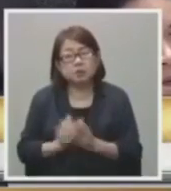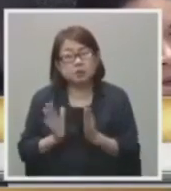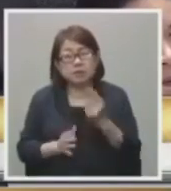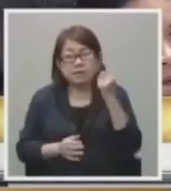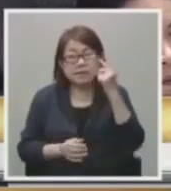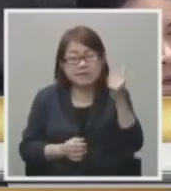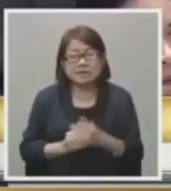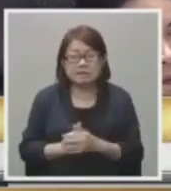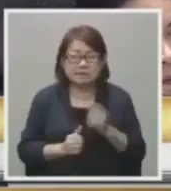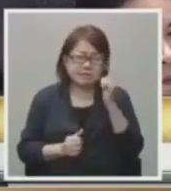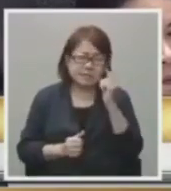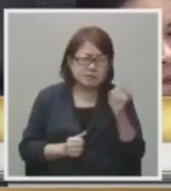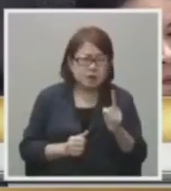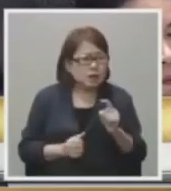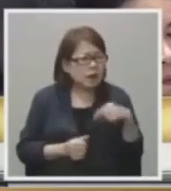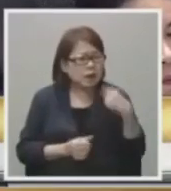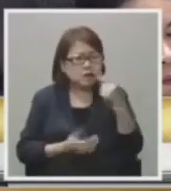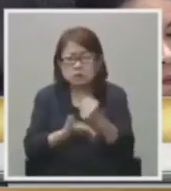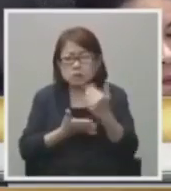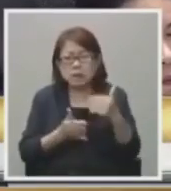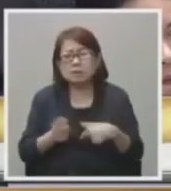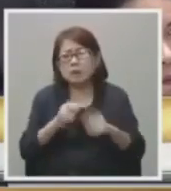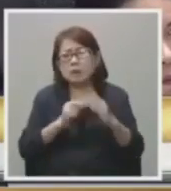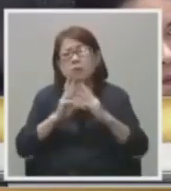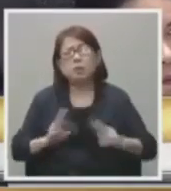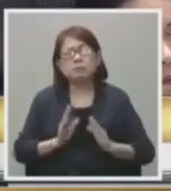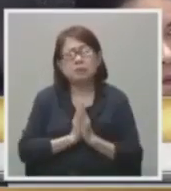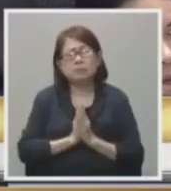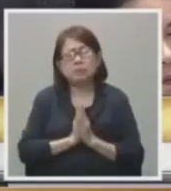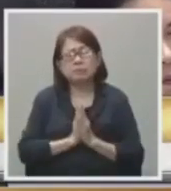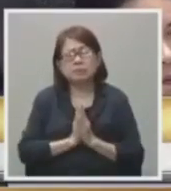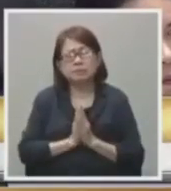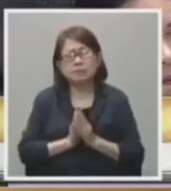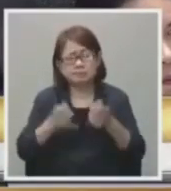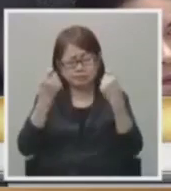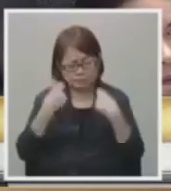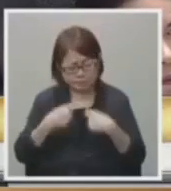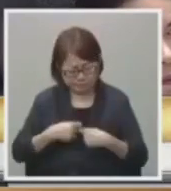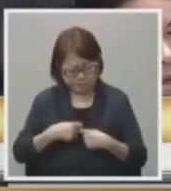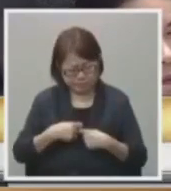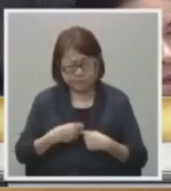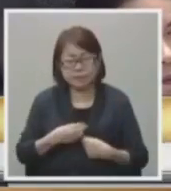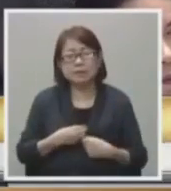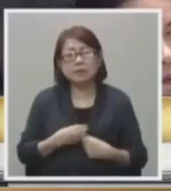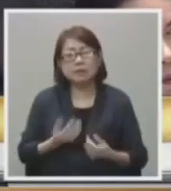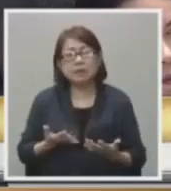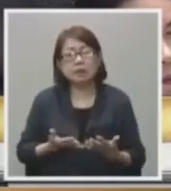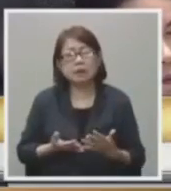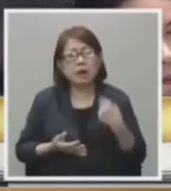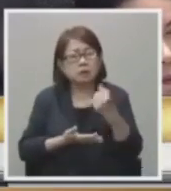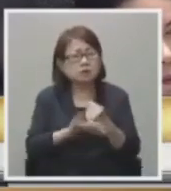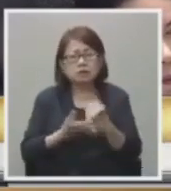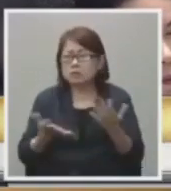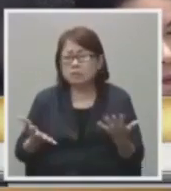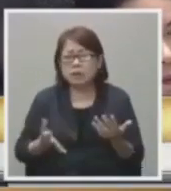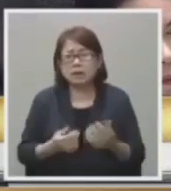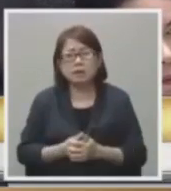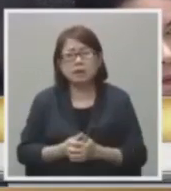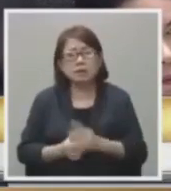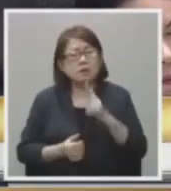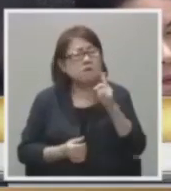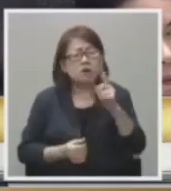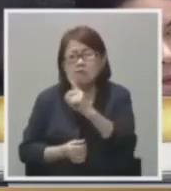หาทางพึ่งไม่ได้ก็ไปไหว้พระแขวนพระซะพบไปพึ่งใครไม่จู้จะพึ่งใครฟ้องใครก็ไ